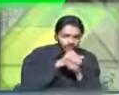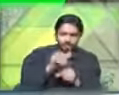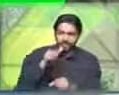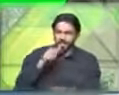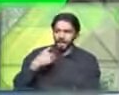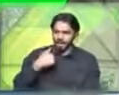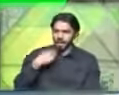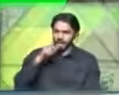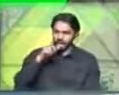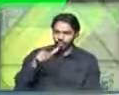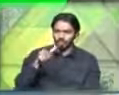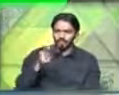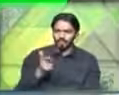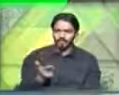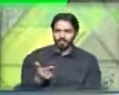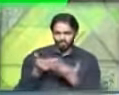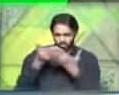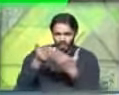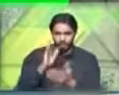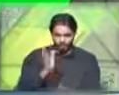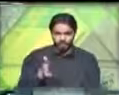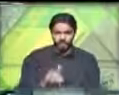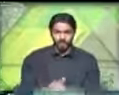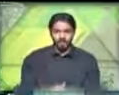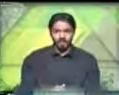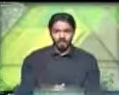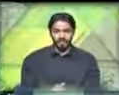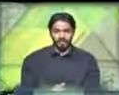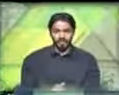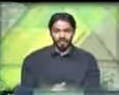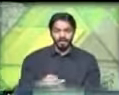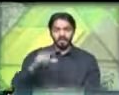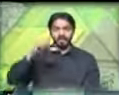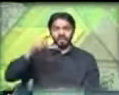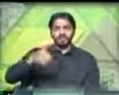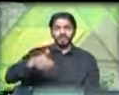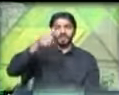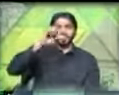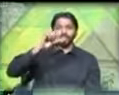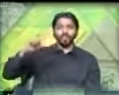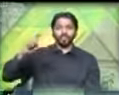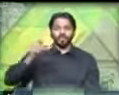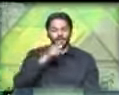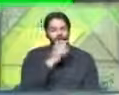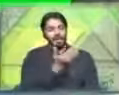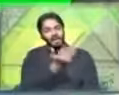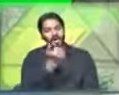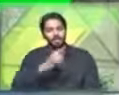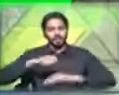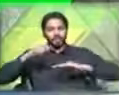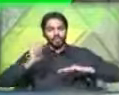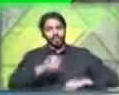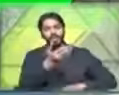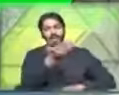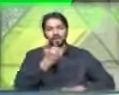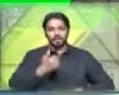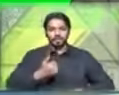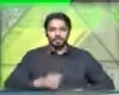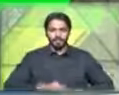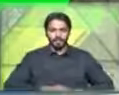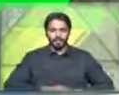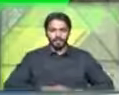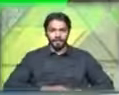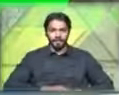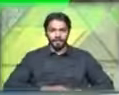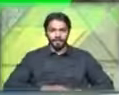فقال، وكأنه يبغي حكما آخر. نعم. قال: تمام. أحكم بينهما أمام العامة. نعم. ما شاء